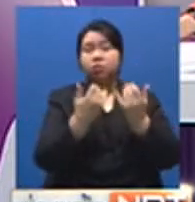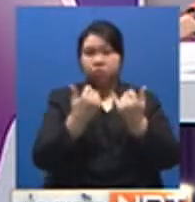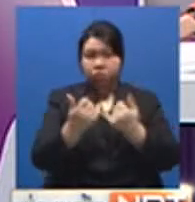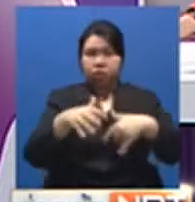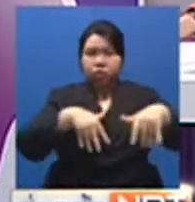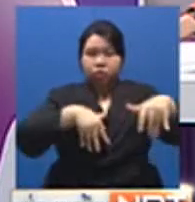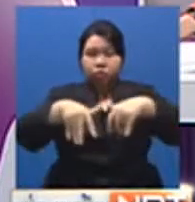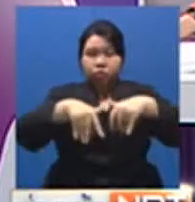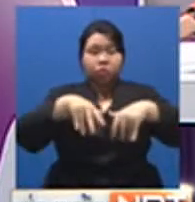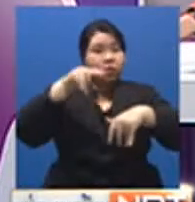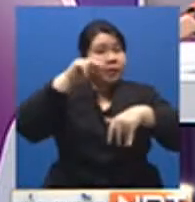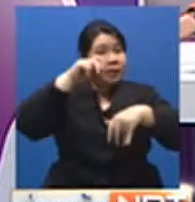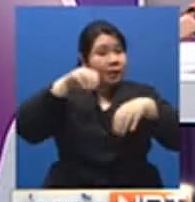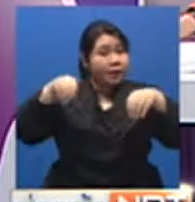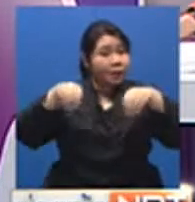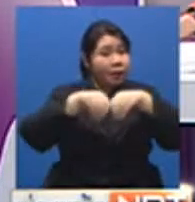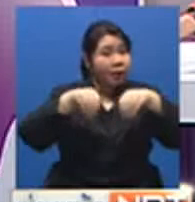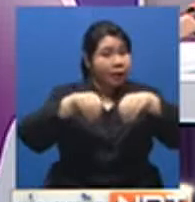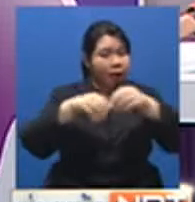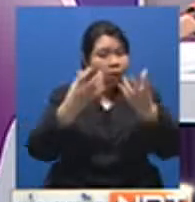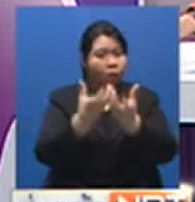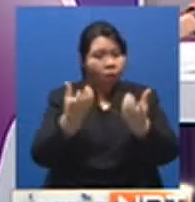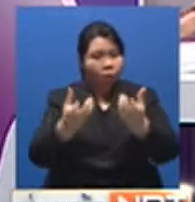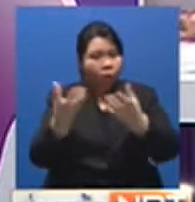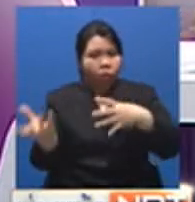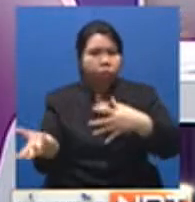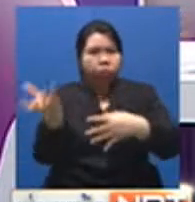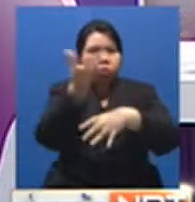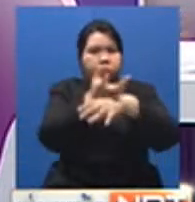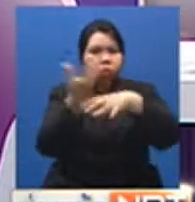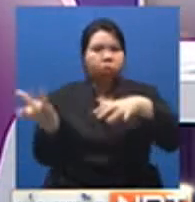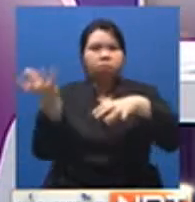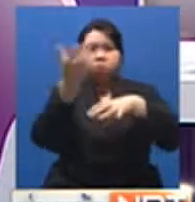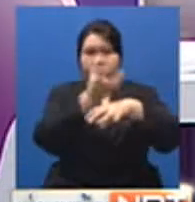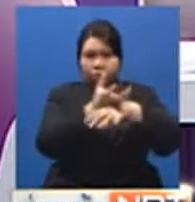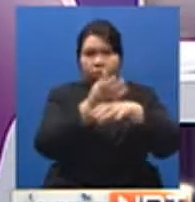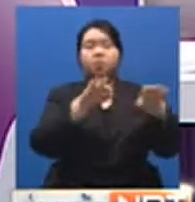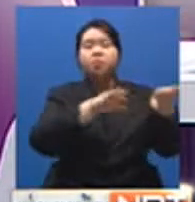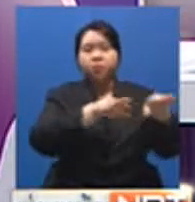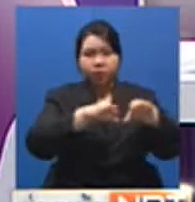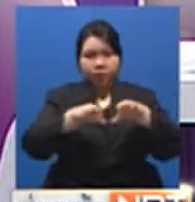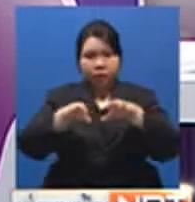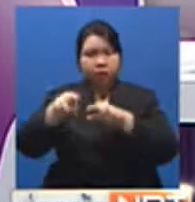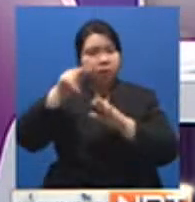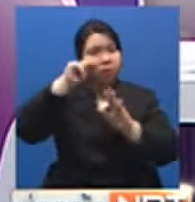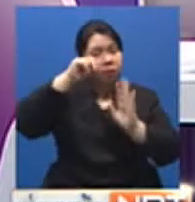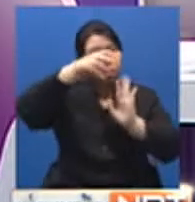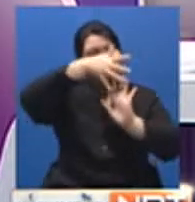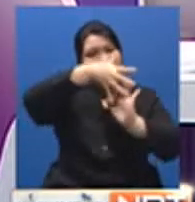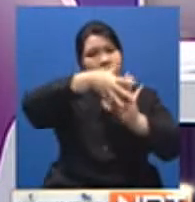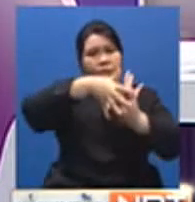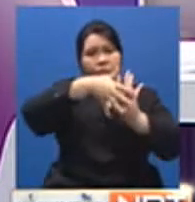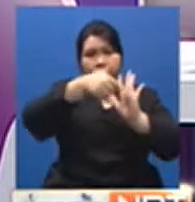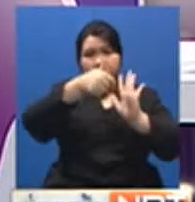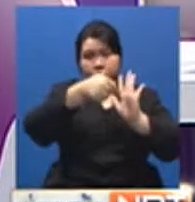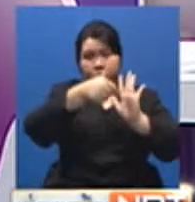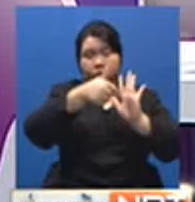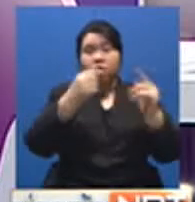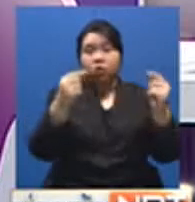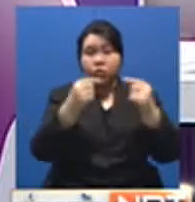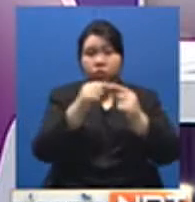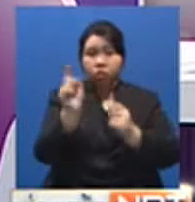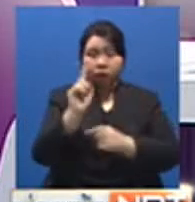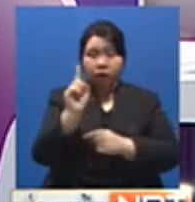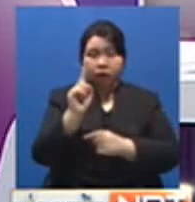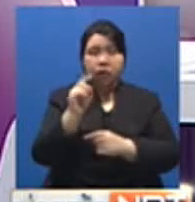ที่อยู่ริมแม่น้ำเจ้าพระยาเขาก็เล่นเก็บของไว้ที่สูงแล้วค่ะเพื่อเป็นการเตรียมที่จะรับน้ำจากภาคเหนือสำหรับบริเวณที่